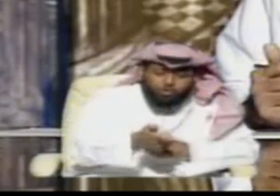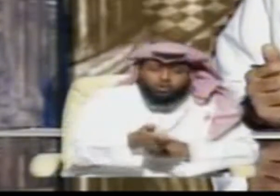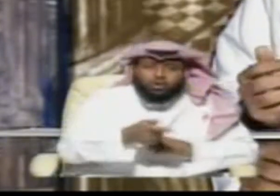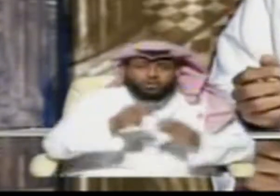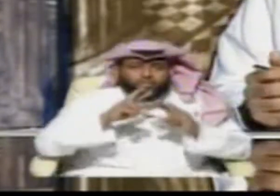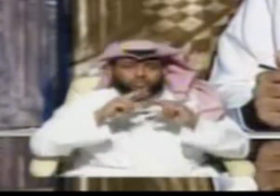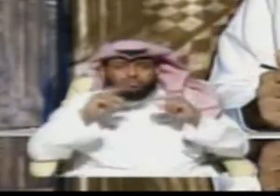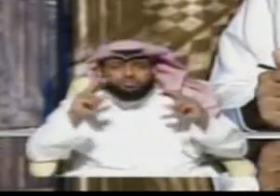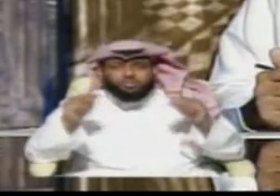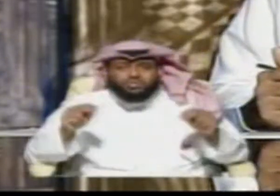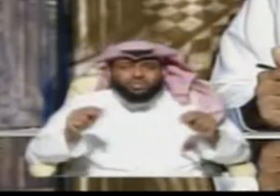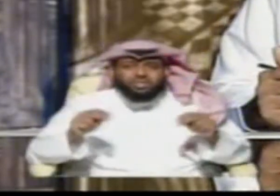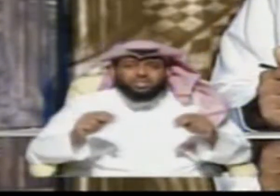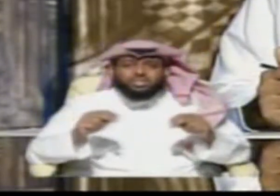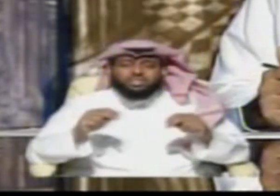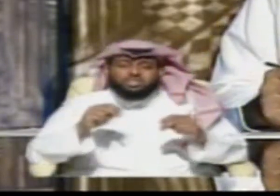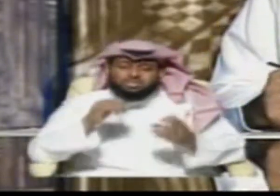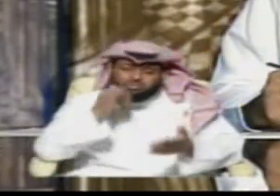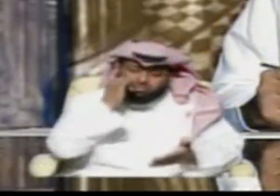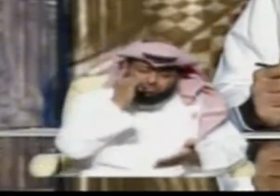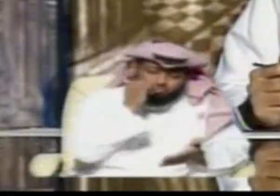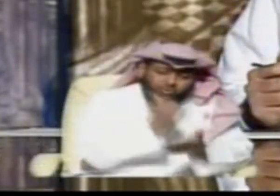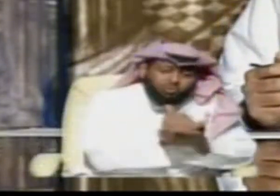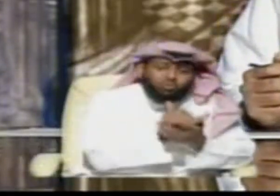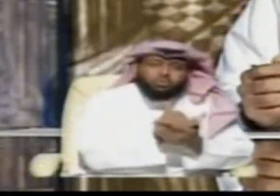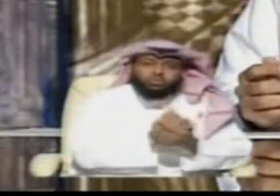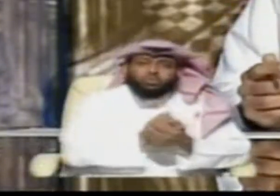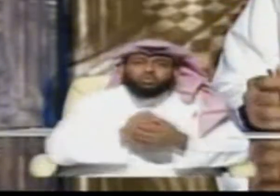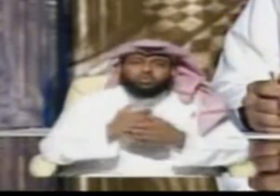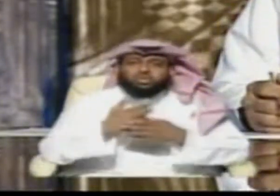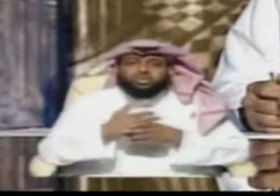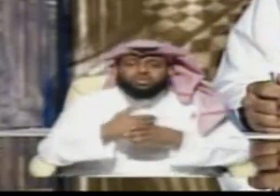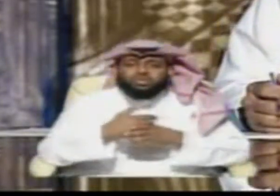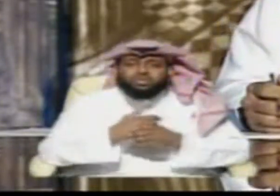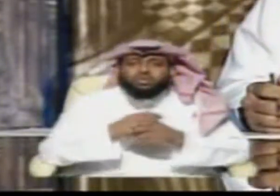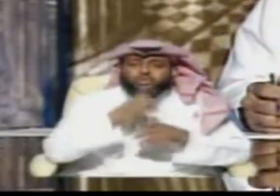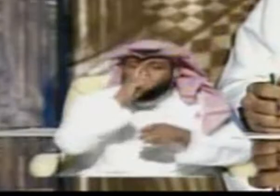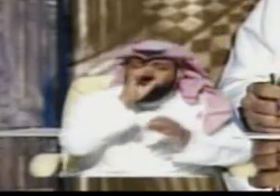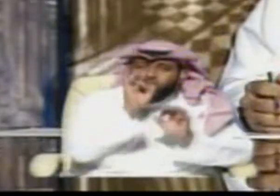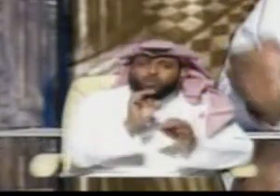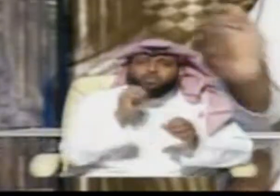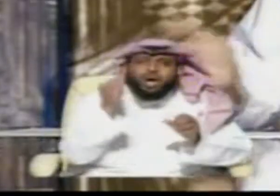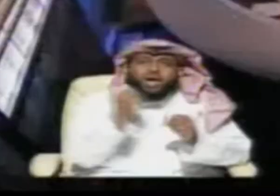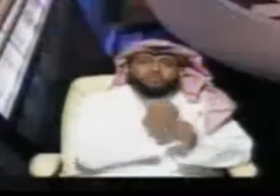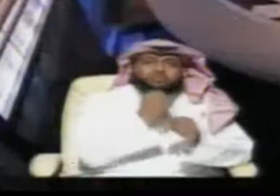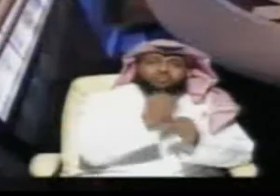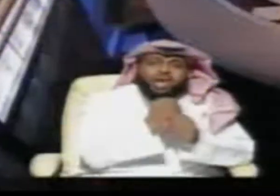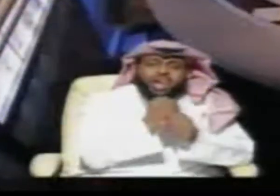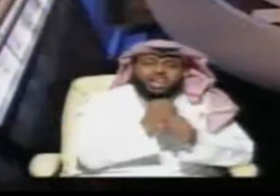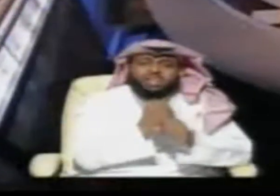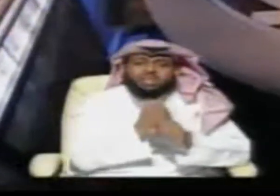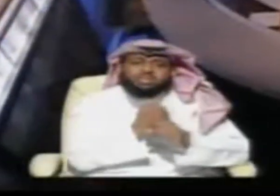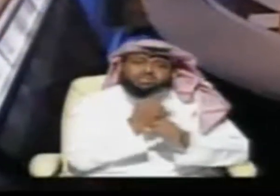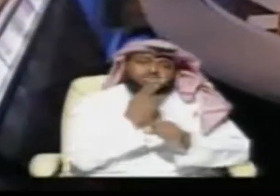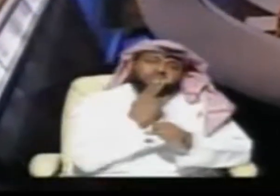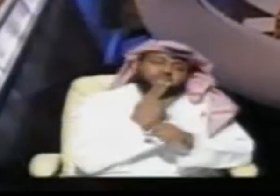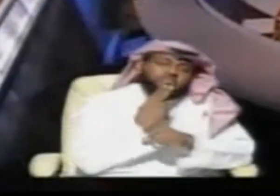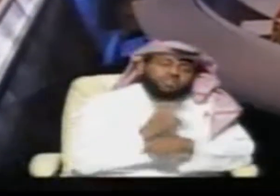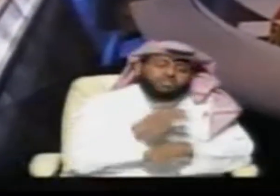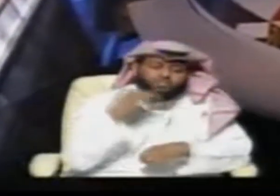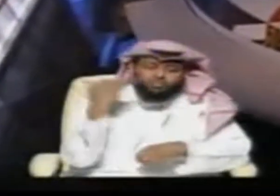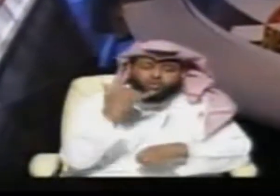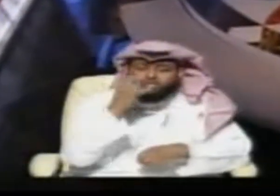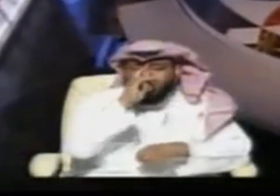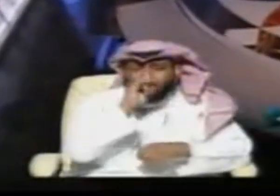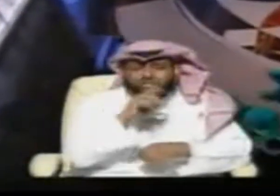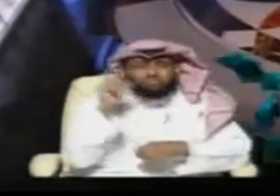قدرة في تبني هذه القضية والتعريف بها، وأن يكون عمله إيجابيا في رفع شيء من